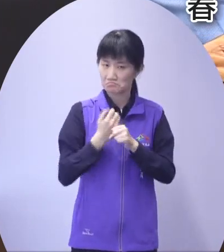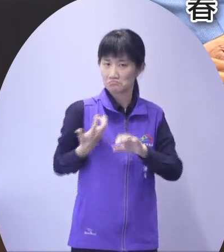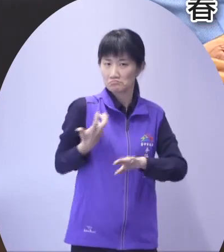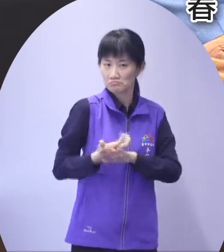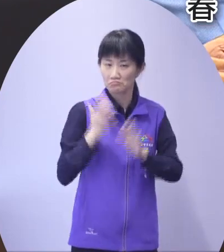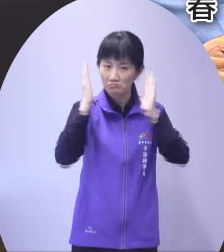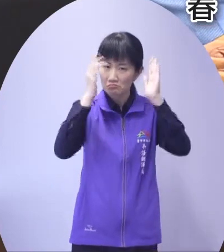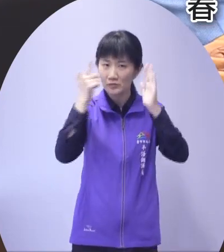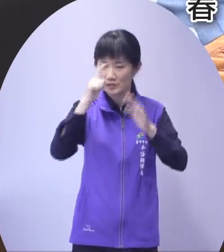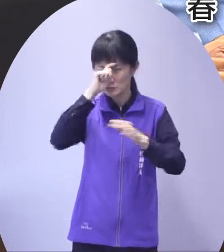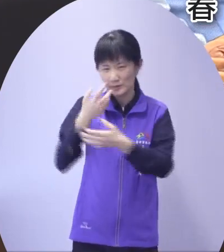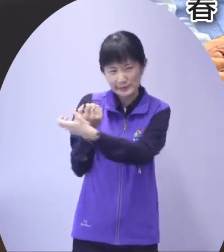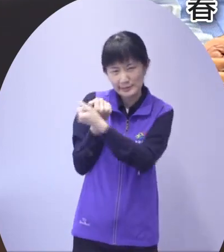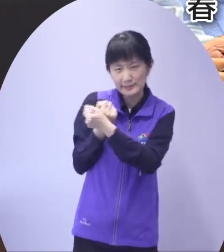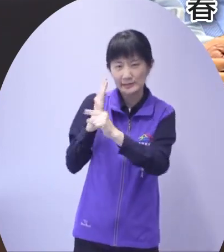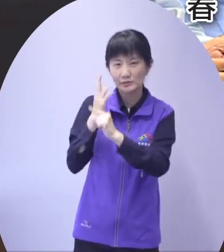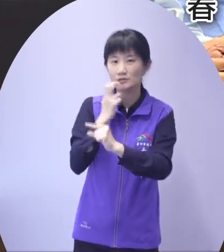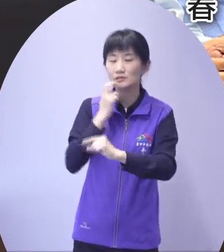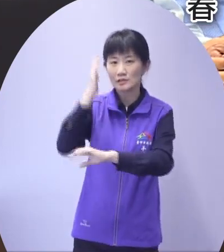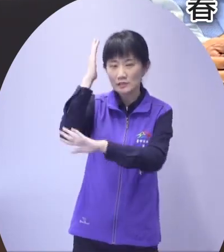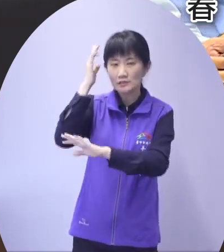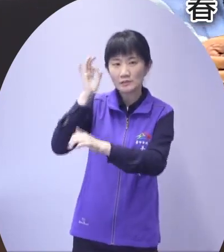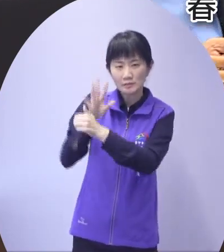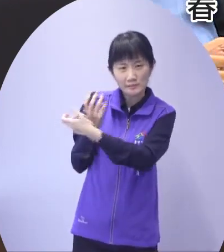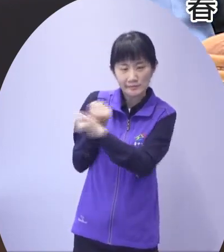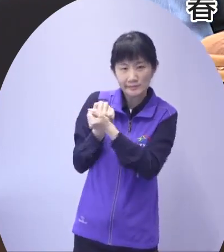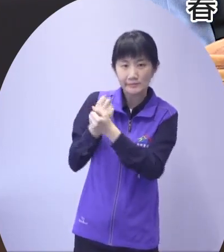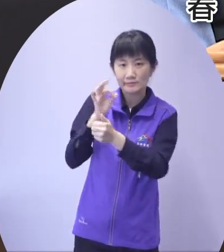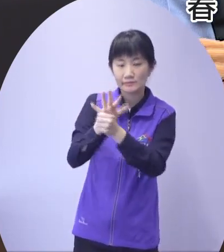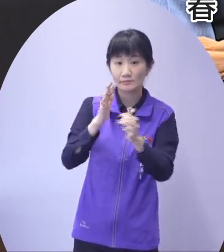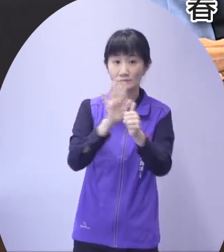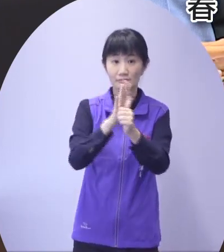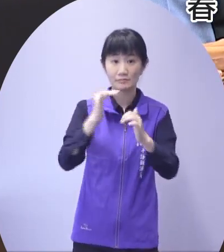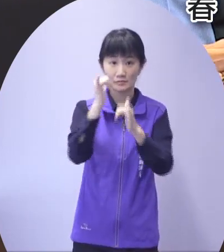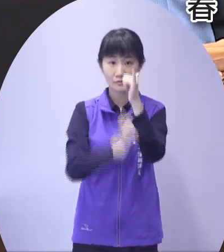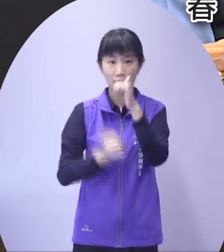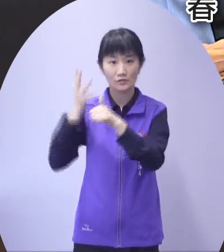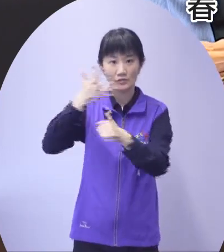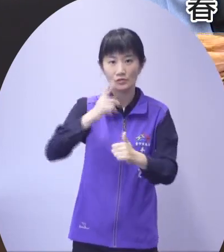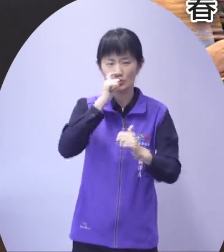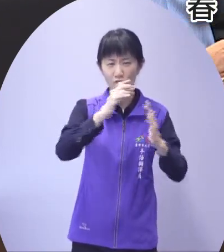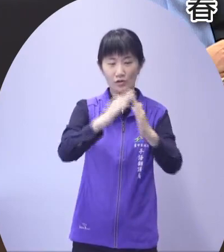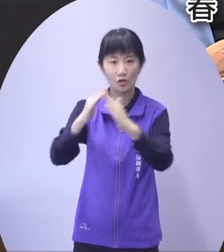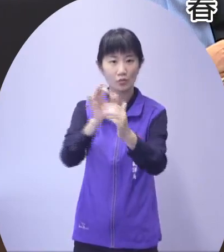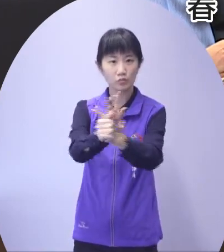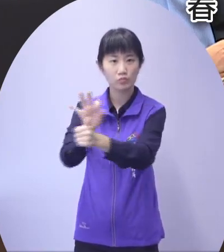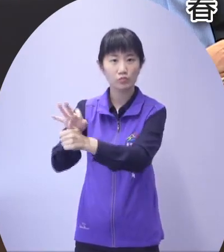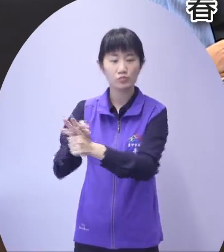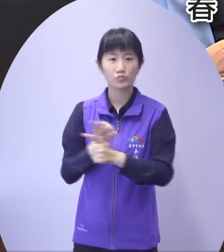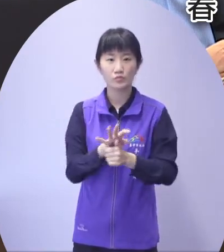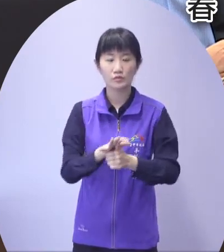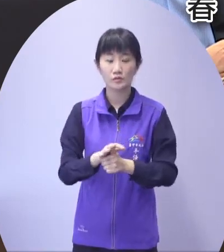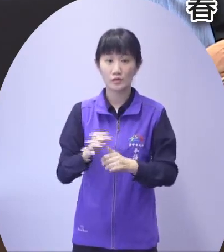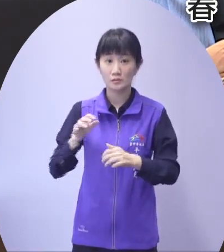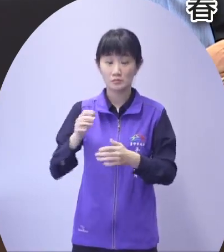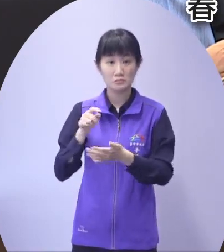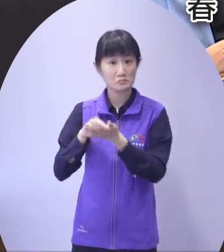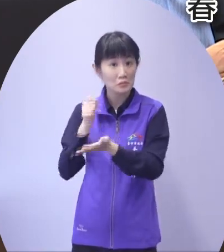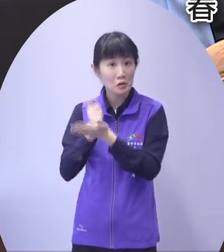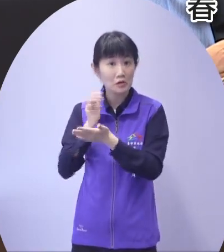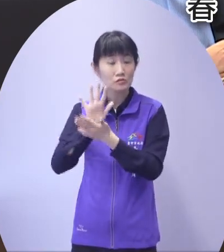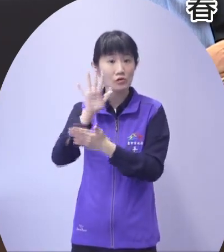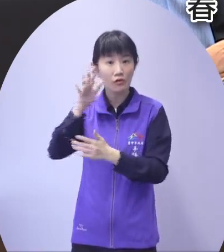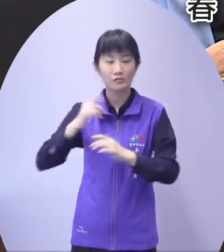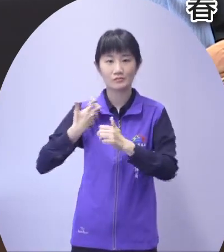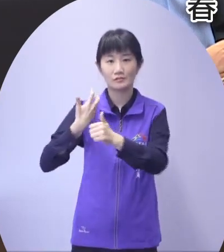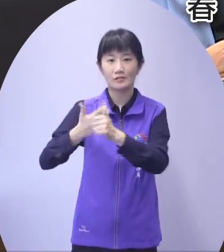取中央的经费来对区内的这个古迹跟历史建筑来做一些修缮哈。那这个部分会交给太平区公所来执行哈。那也在这里